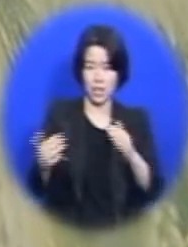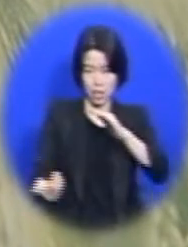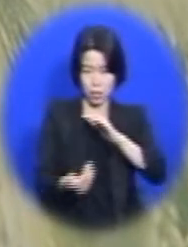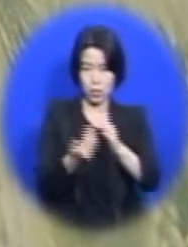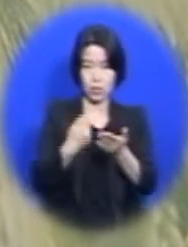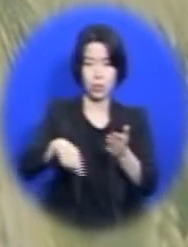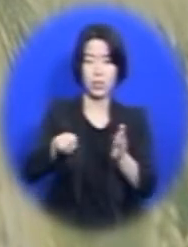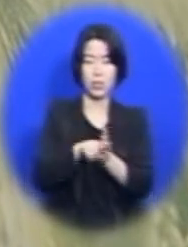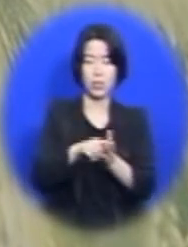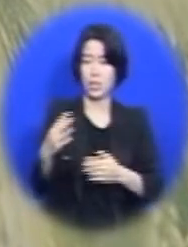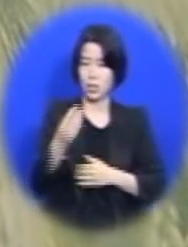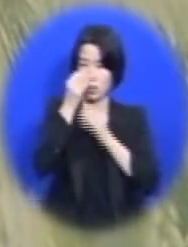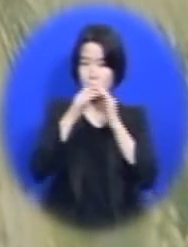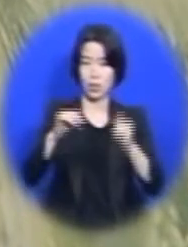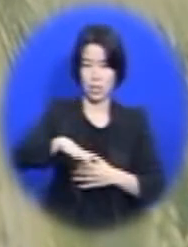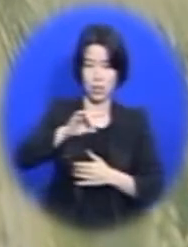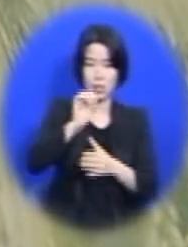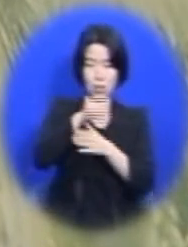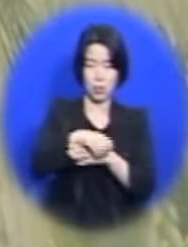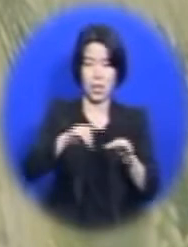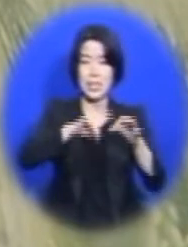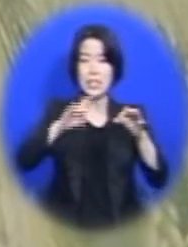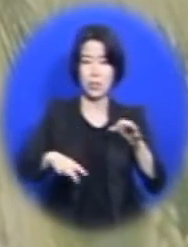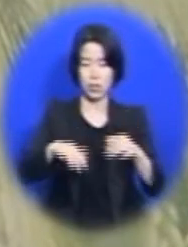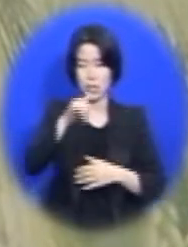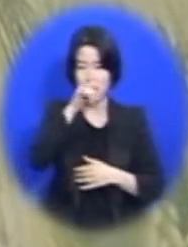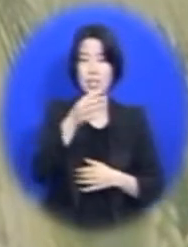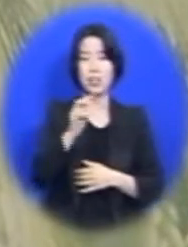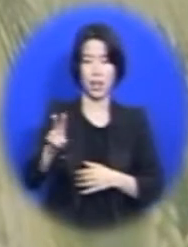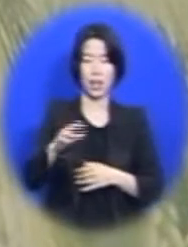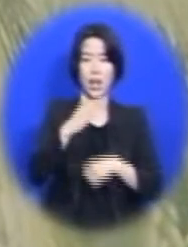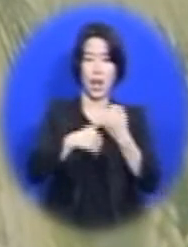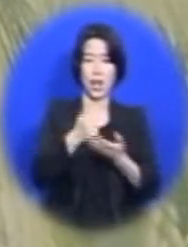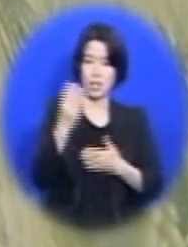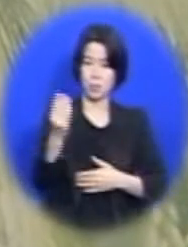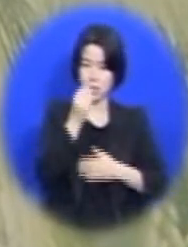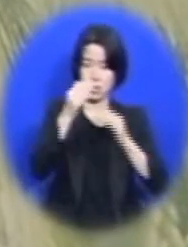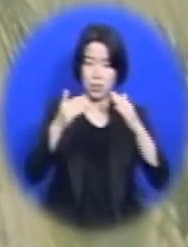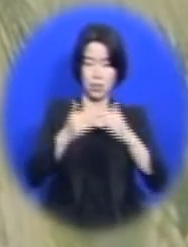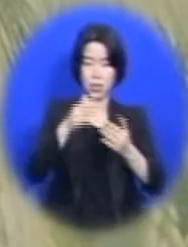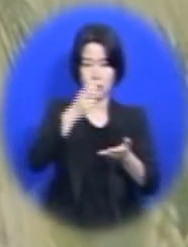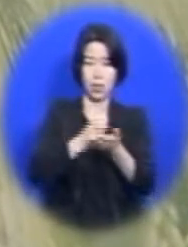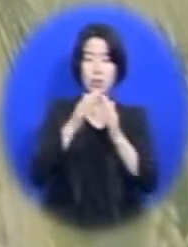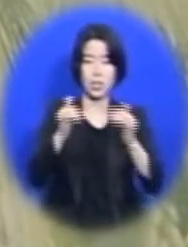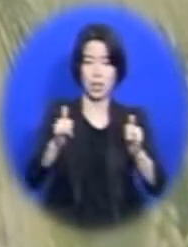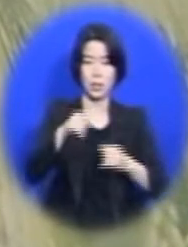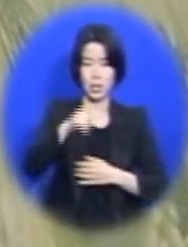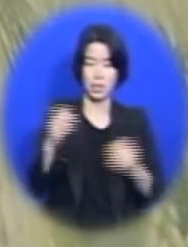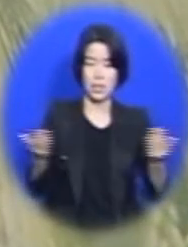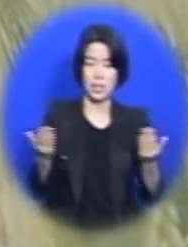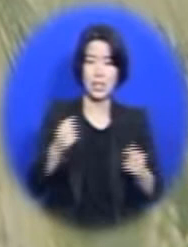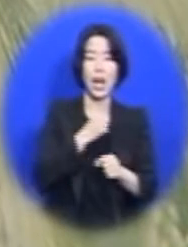이루어지려면 성도들의 첫 열매와 십일조가 있어야 하나님의 성전에 있는 레위인들이 그 사역을